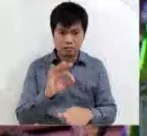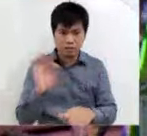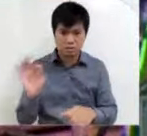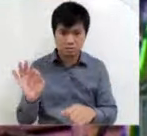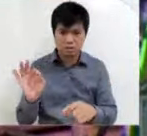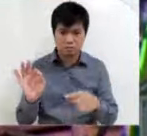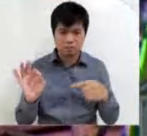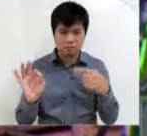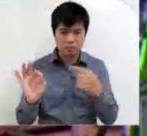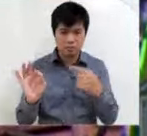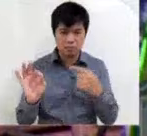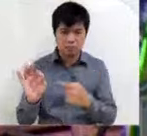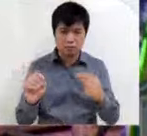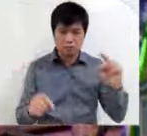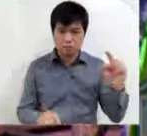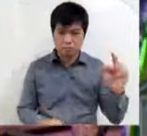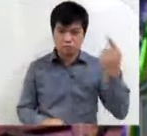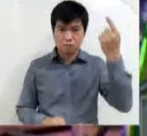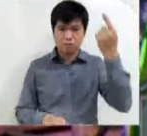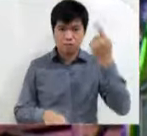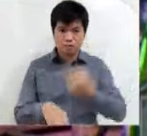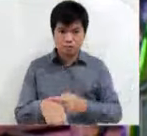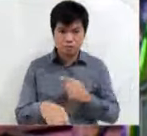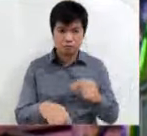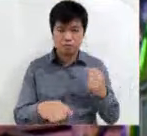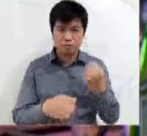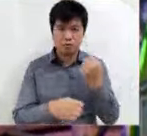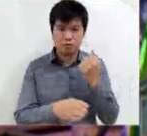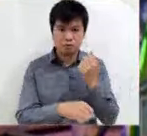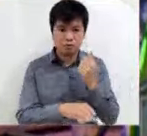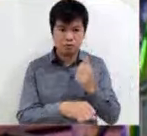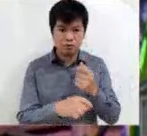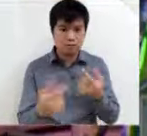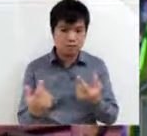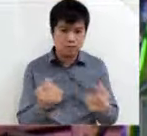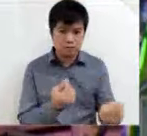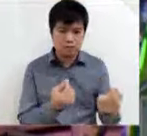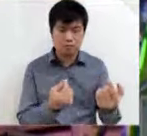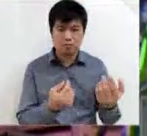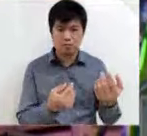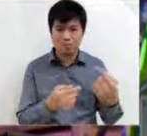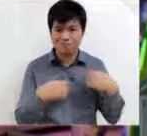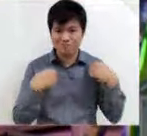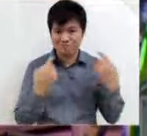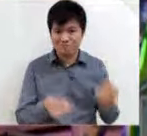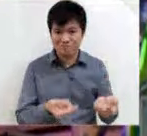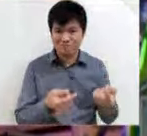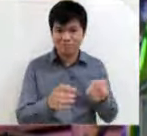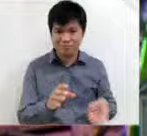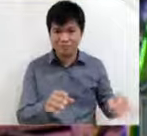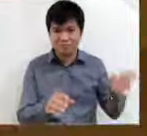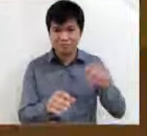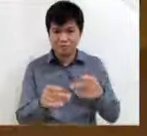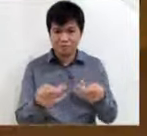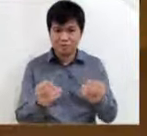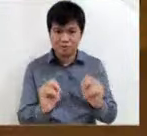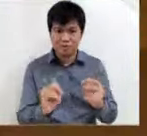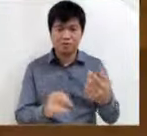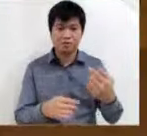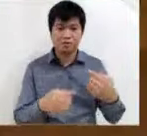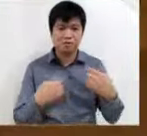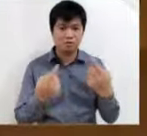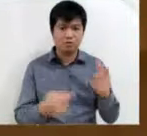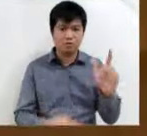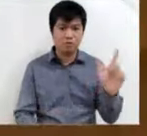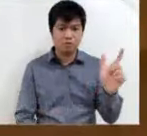ang unang pagkakataon na ginawa ito ni Guterres mula nang maupo sa pwesto noong 2017. Kasunod nito,